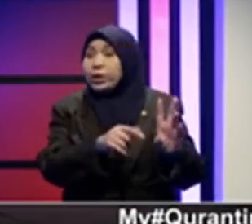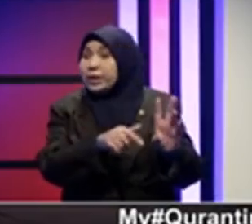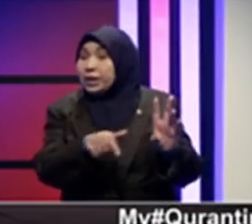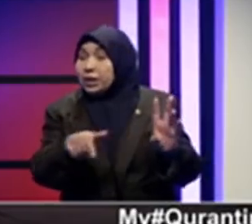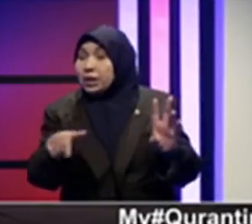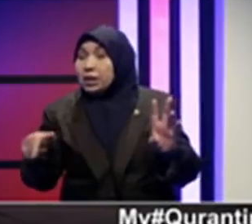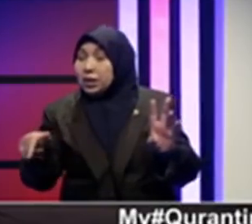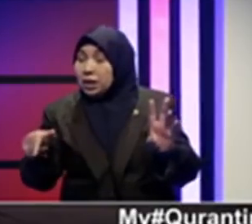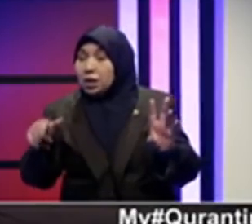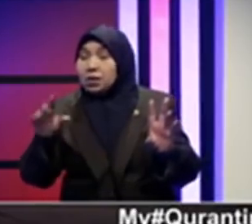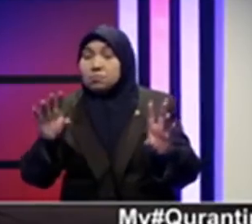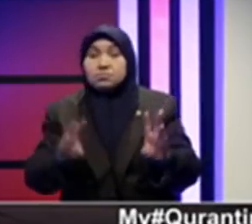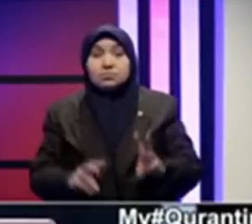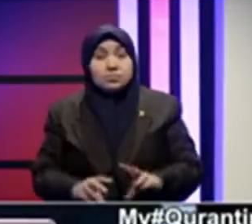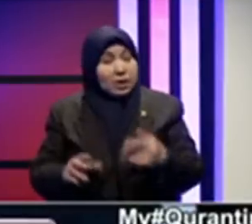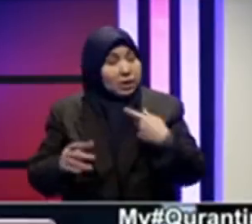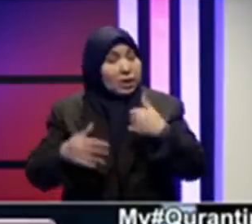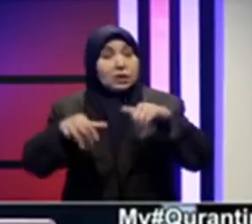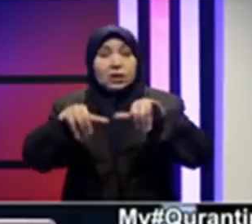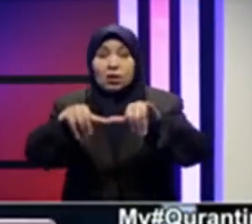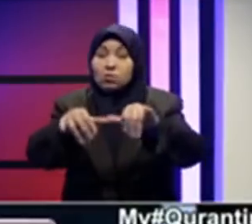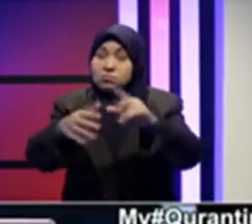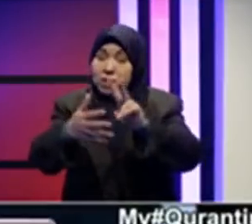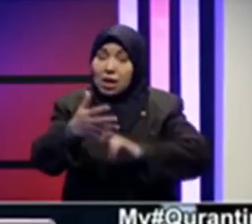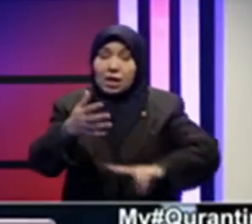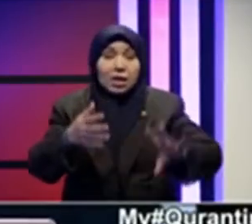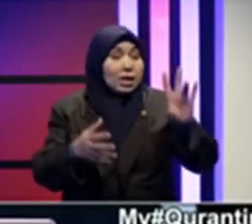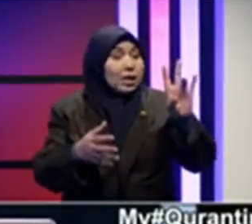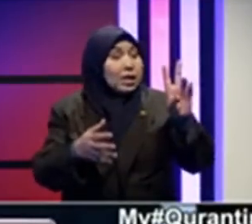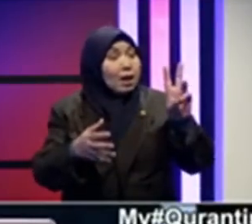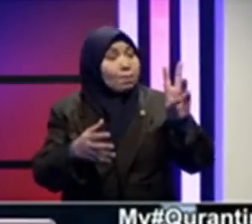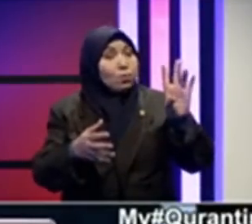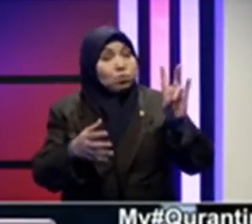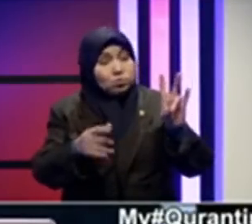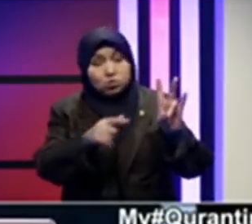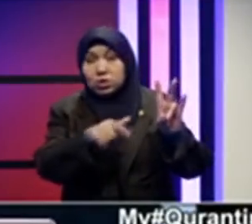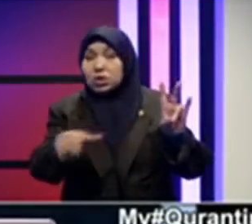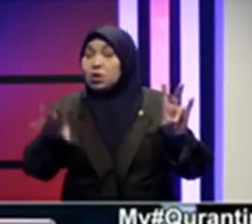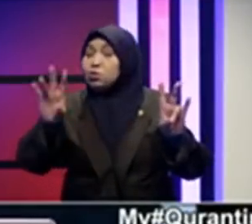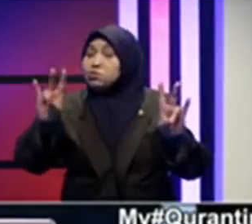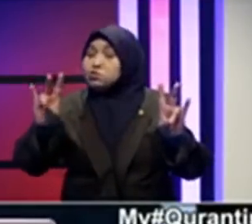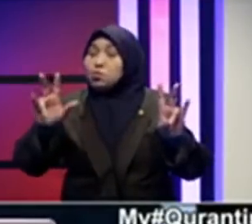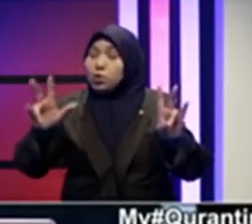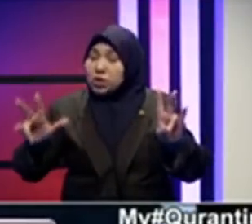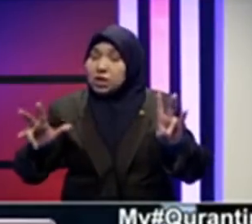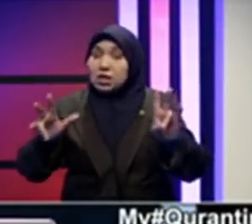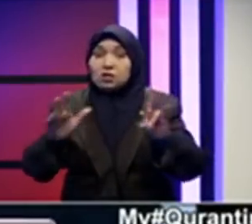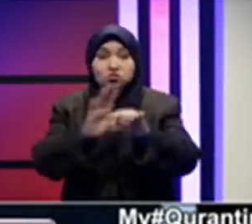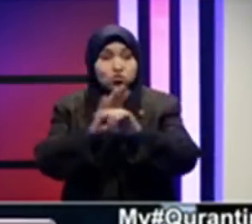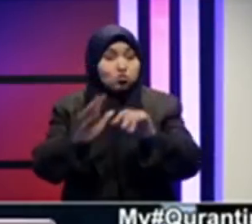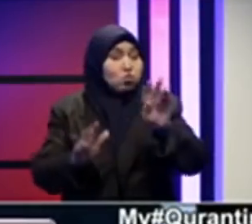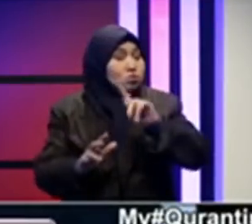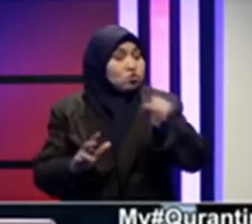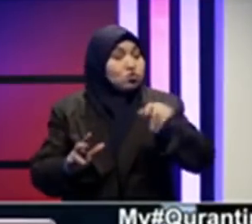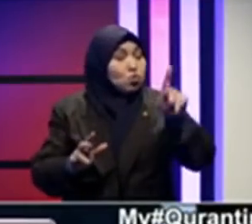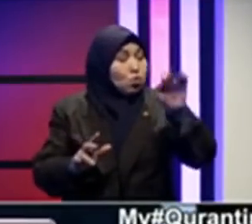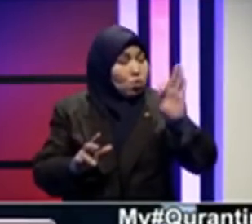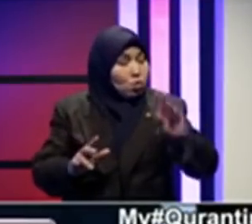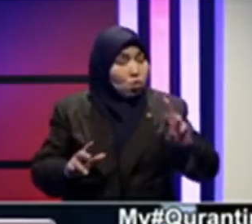Baik, alhamdulillah, kita terus baca pada ayat 67 hingga 73 surah Az-Zukhruf, muka